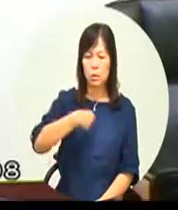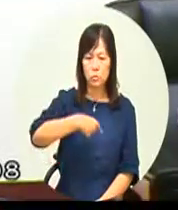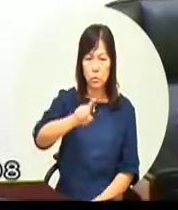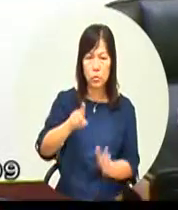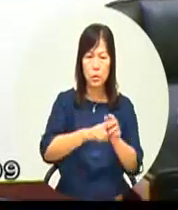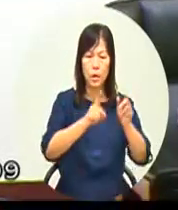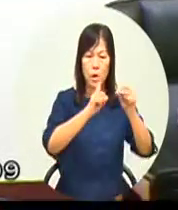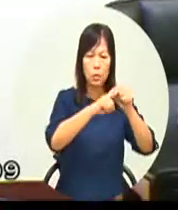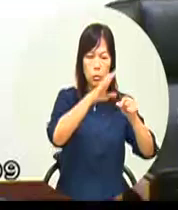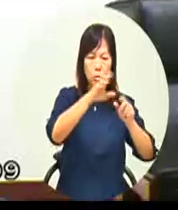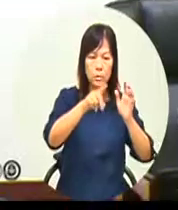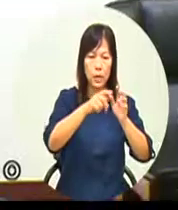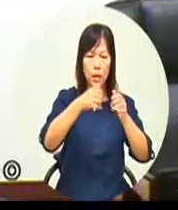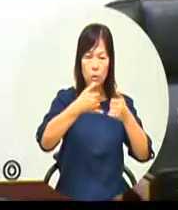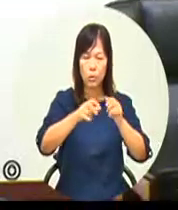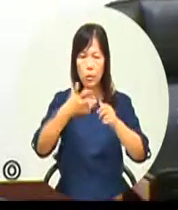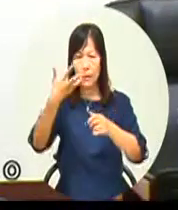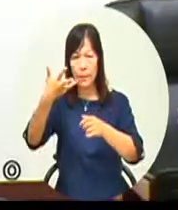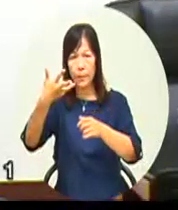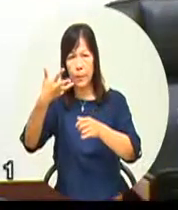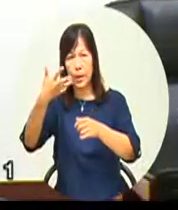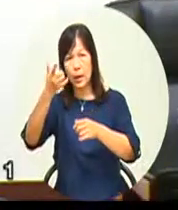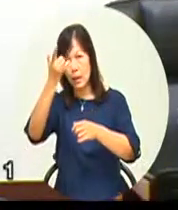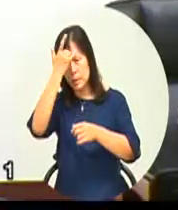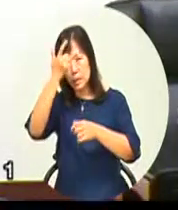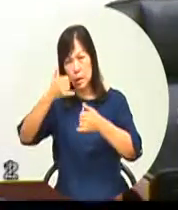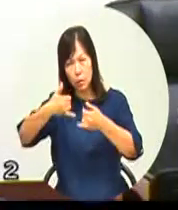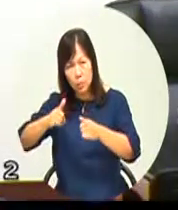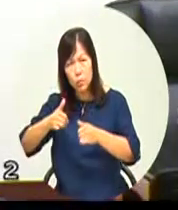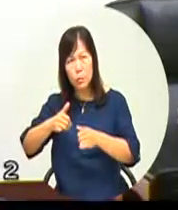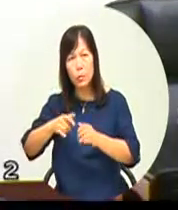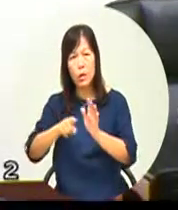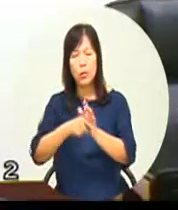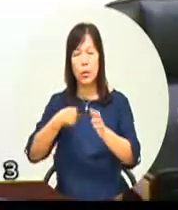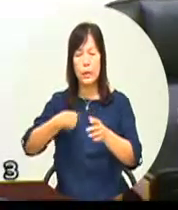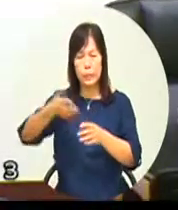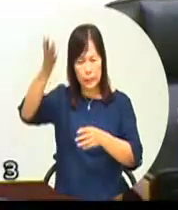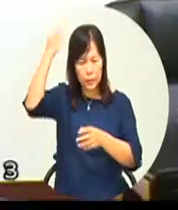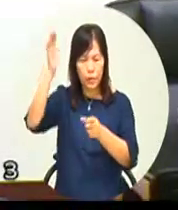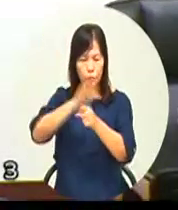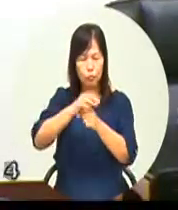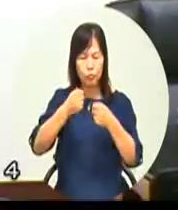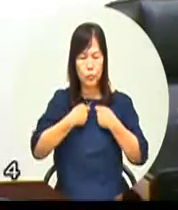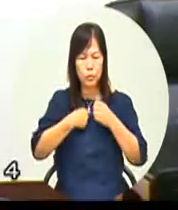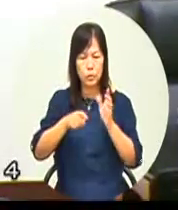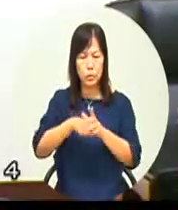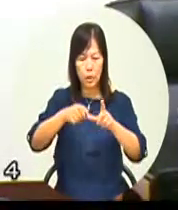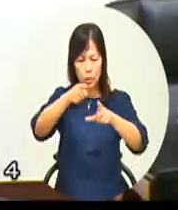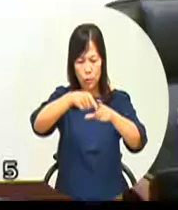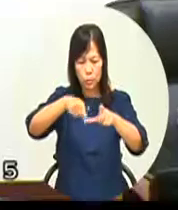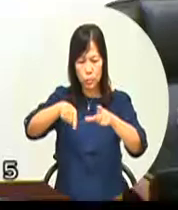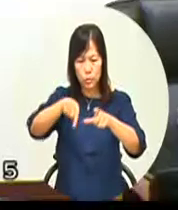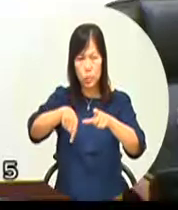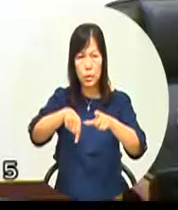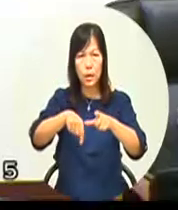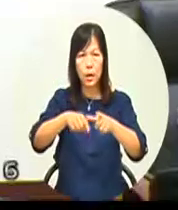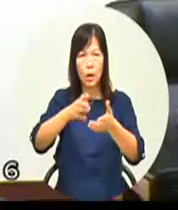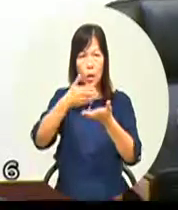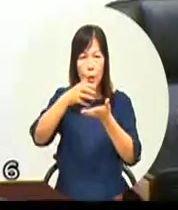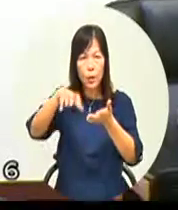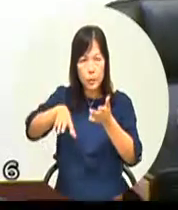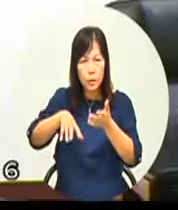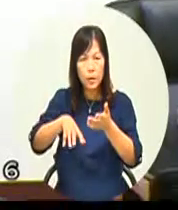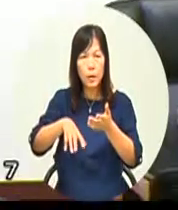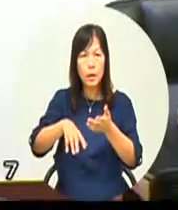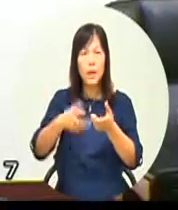路跟八德路有一家我在补习的时候，他三角窗有个顺裕饭店，我经过的时候发